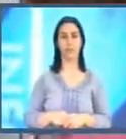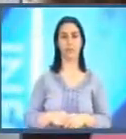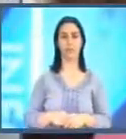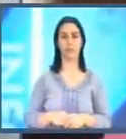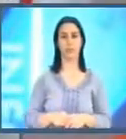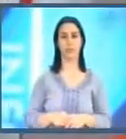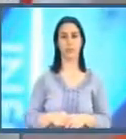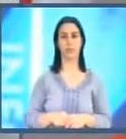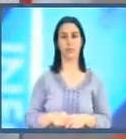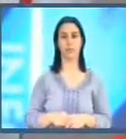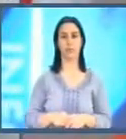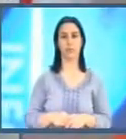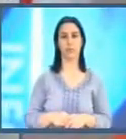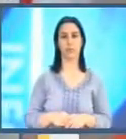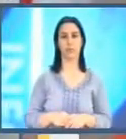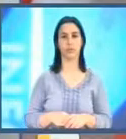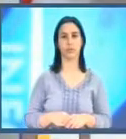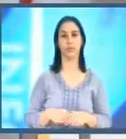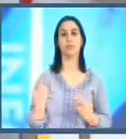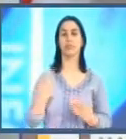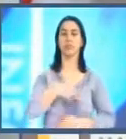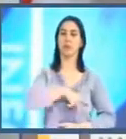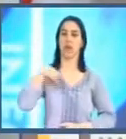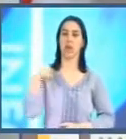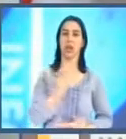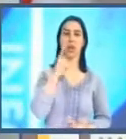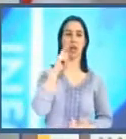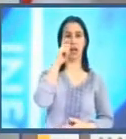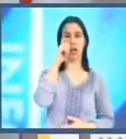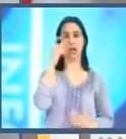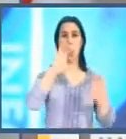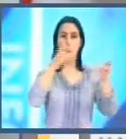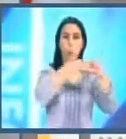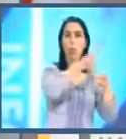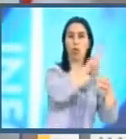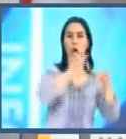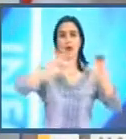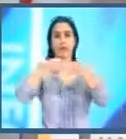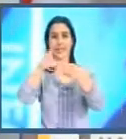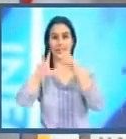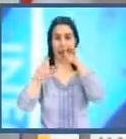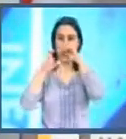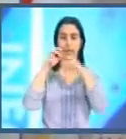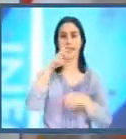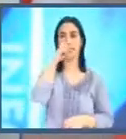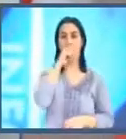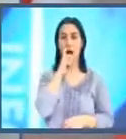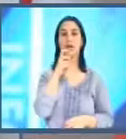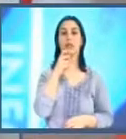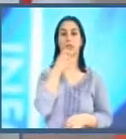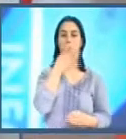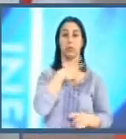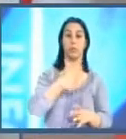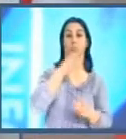En general, el grup de 2-3 treballa molt els hàbits d'autonomia perquè afavoreix molt quan passen a